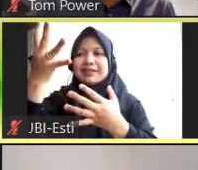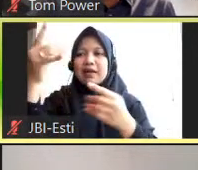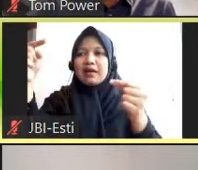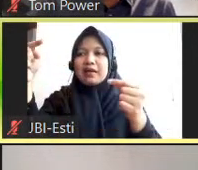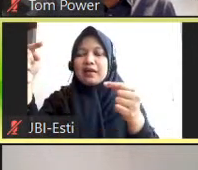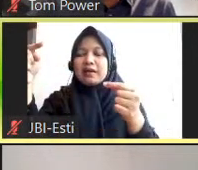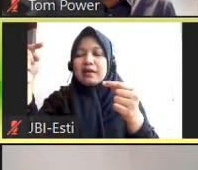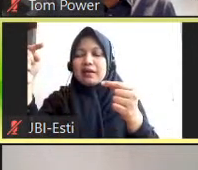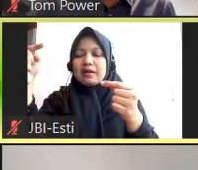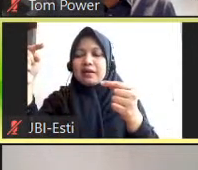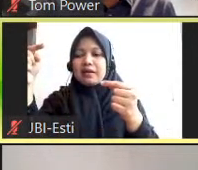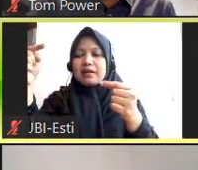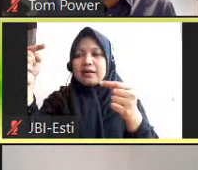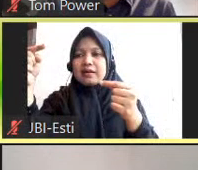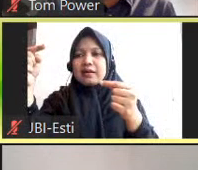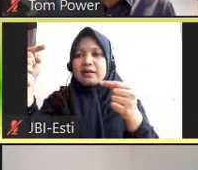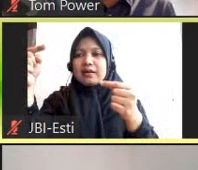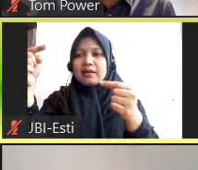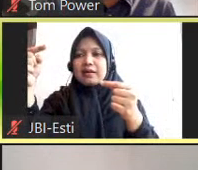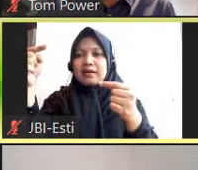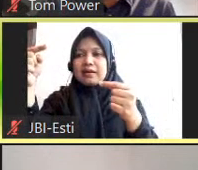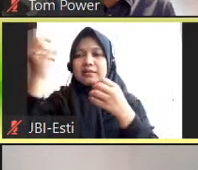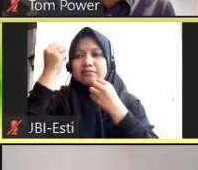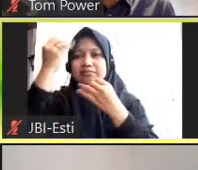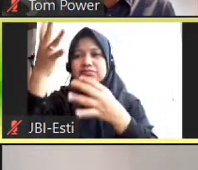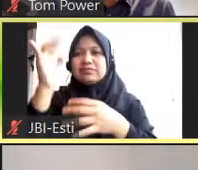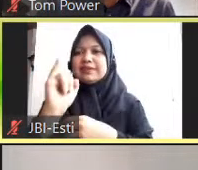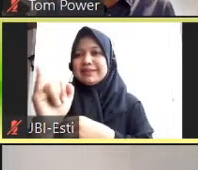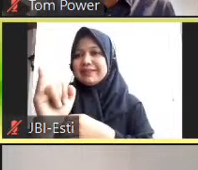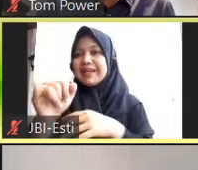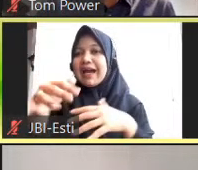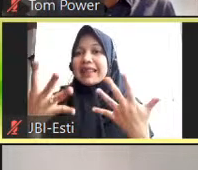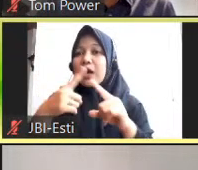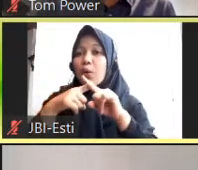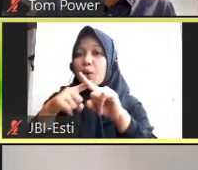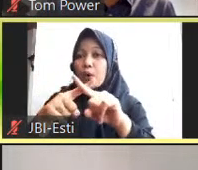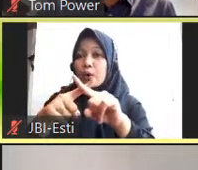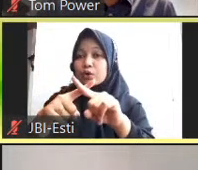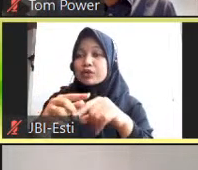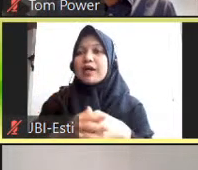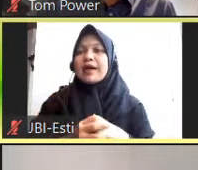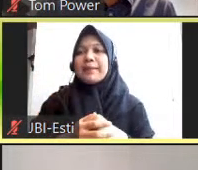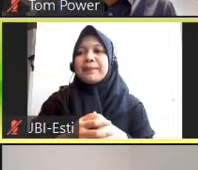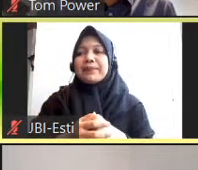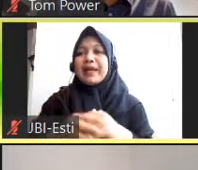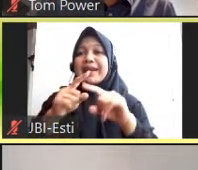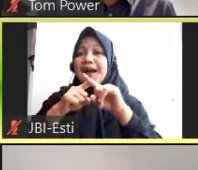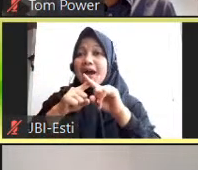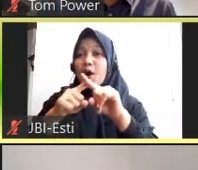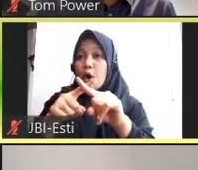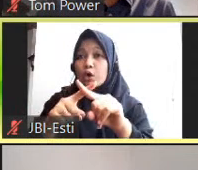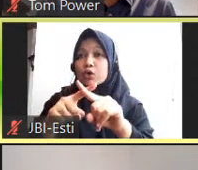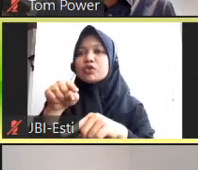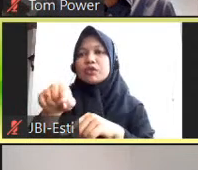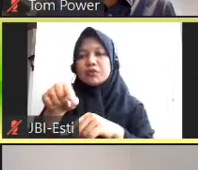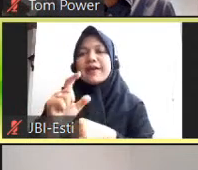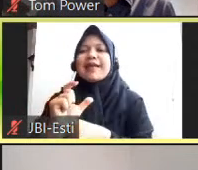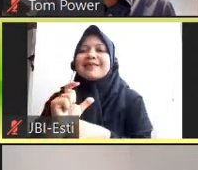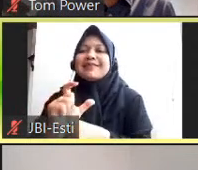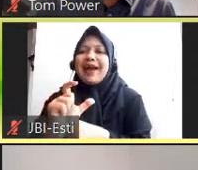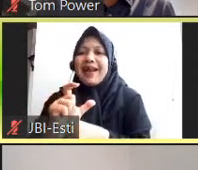orang di media biasanya menyebut dengan hoax ya. Nah, disinformasi atau hoax itu memang salah satu senjata untuk